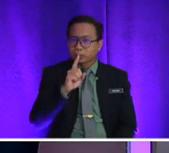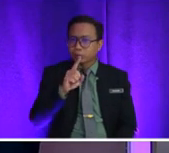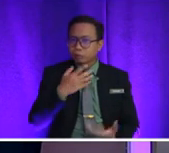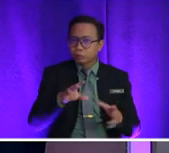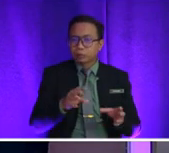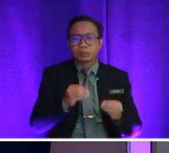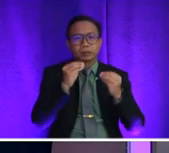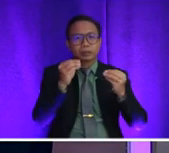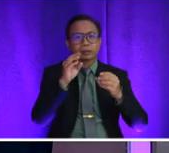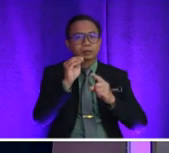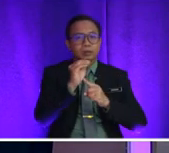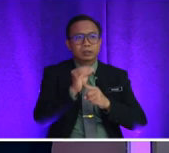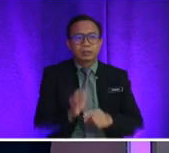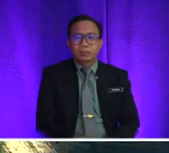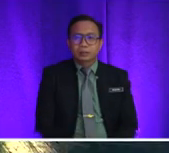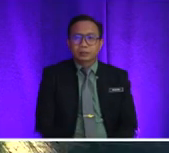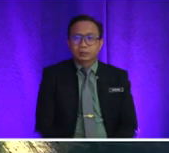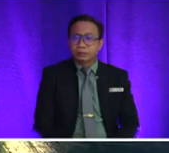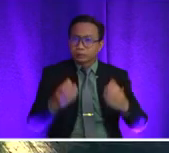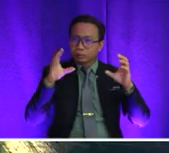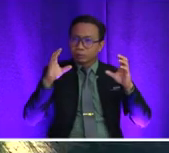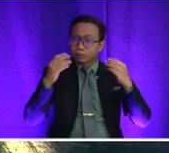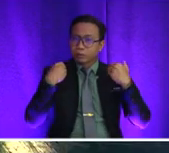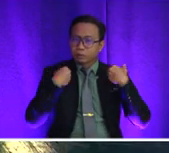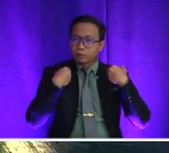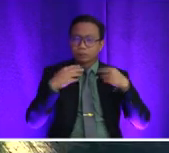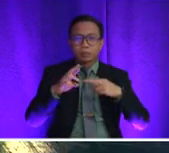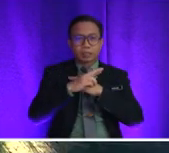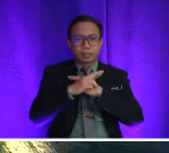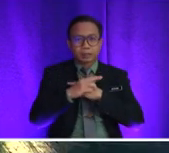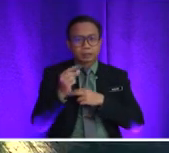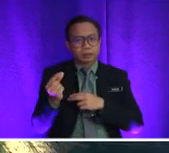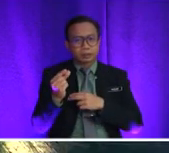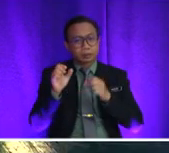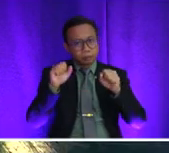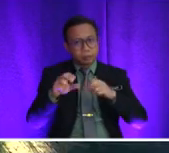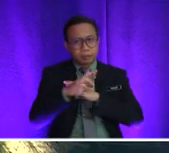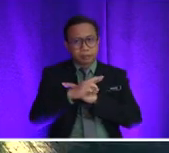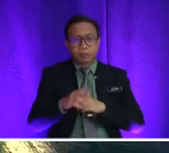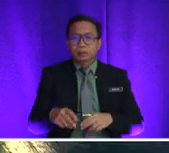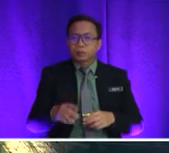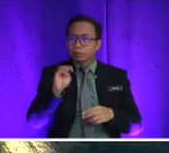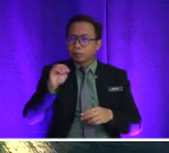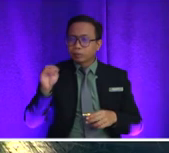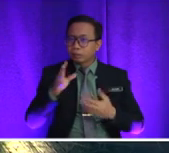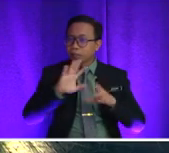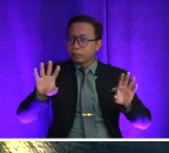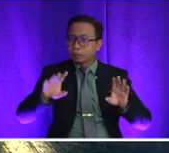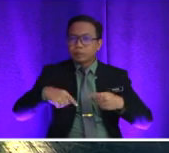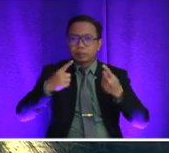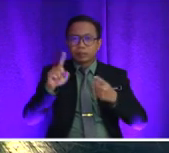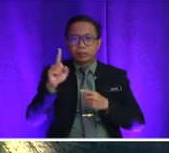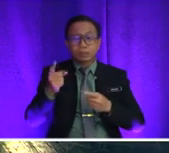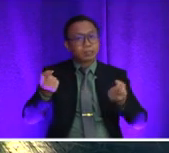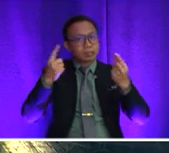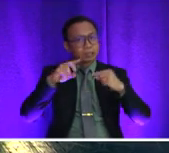Oh baik jadi kita sambung lagi para penonton murid-murid jangan kemana-mana kita